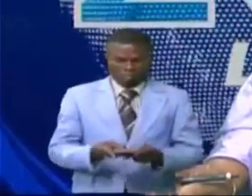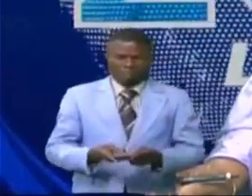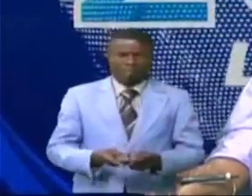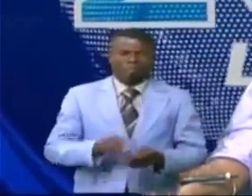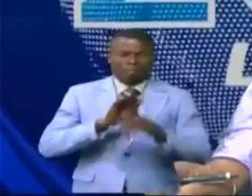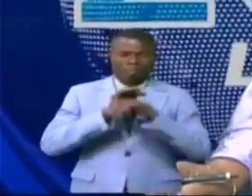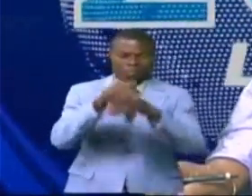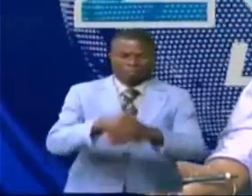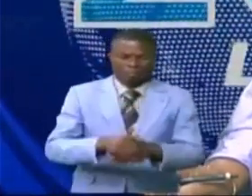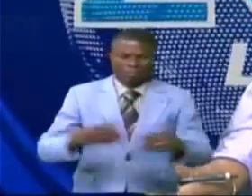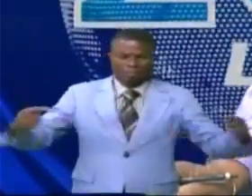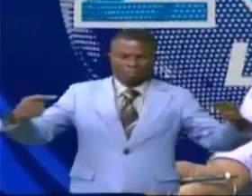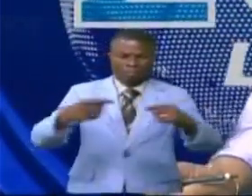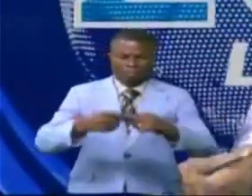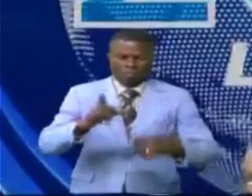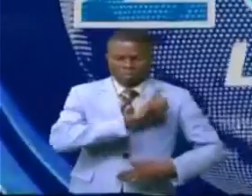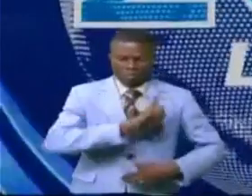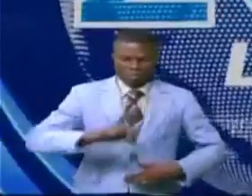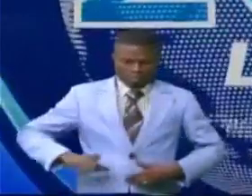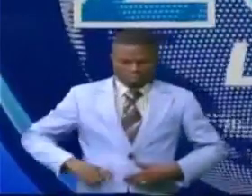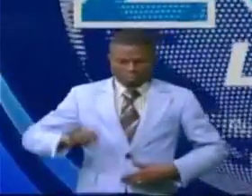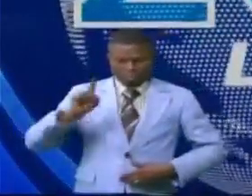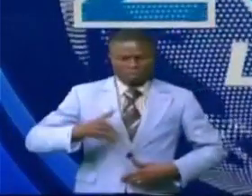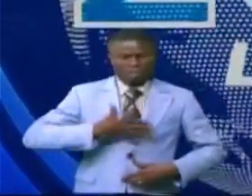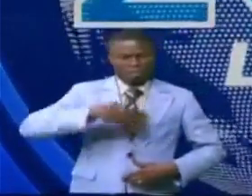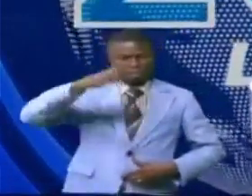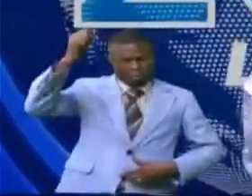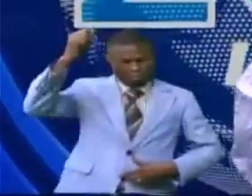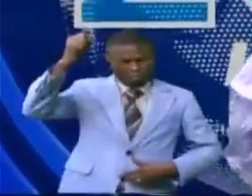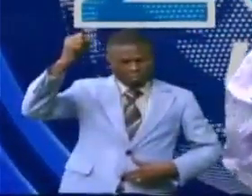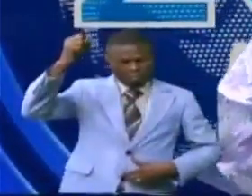En janvier prochain, les Léopards